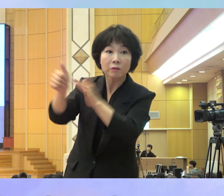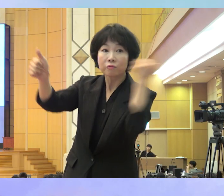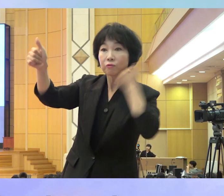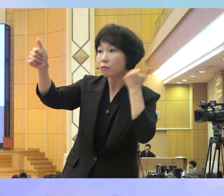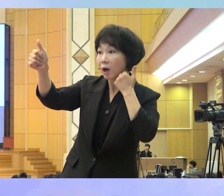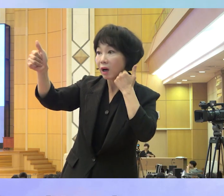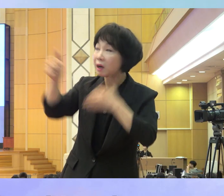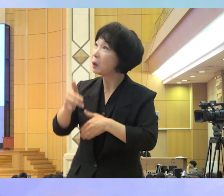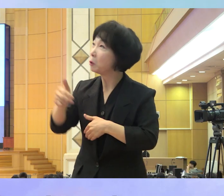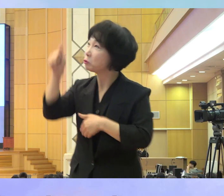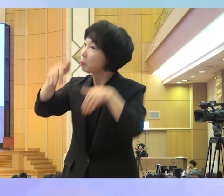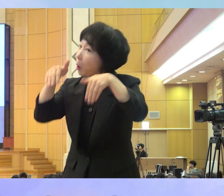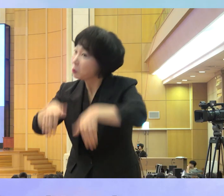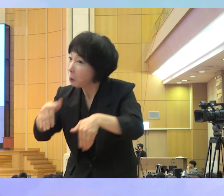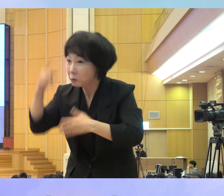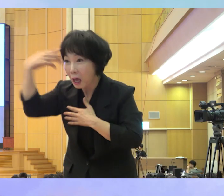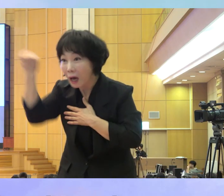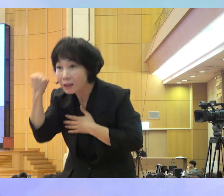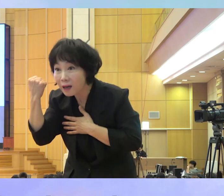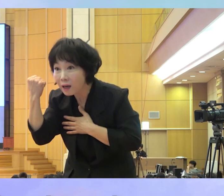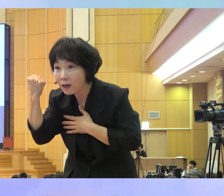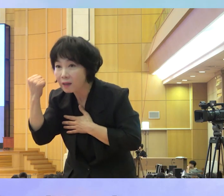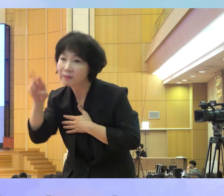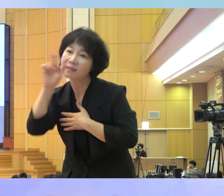생각하고 믿는다 그러면